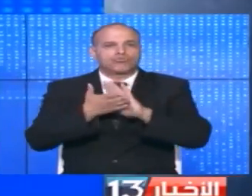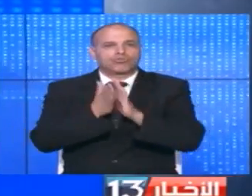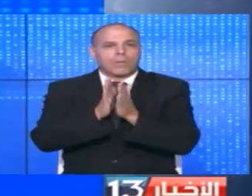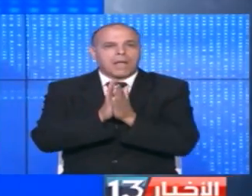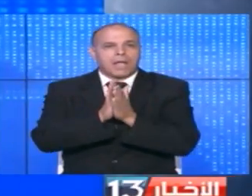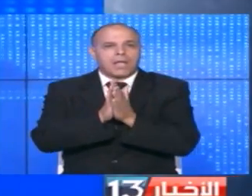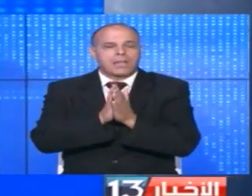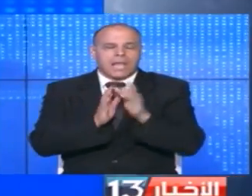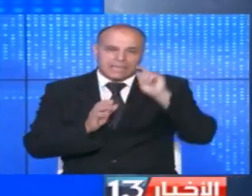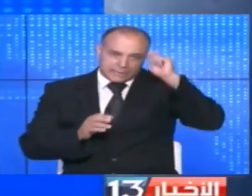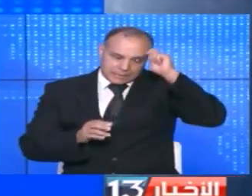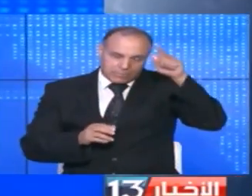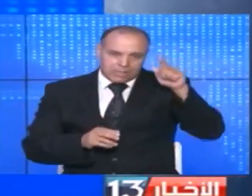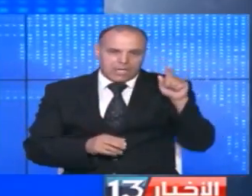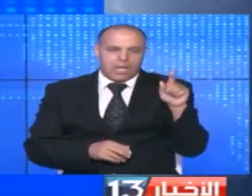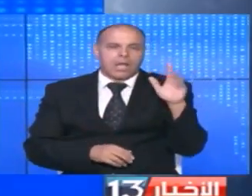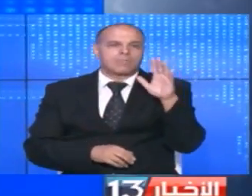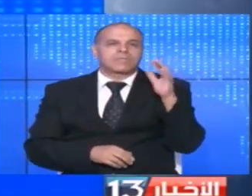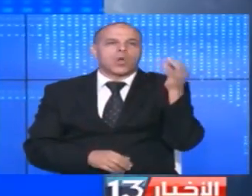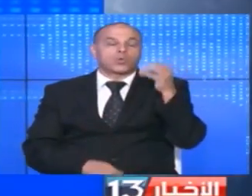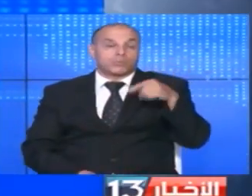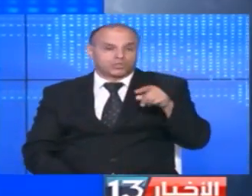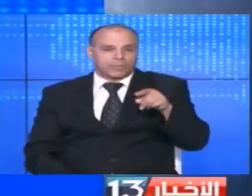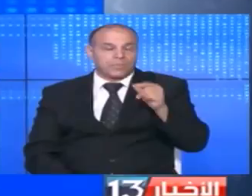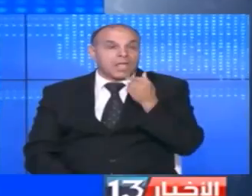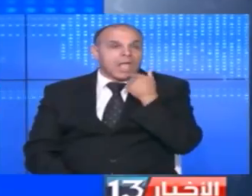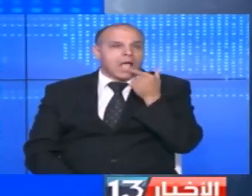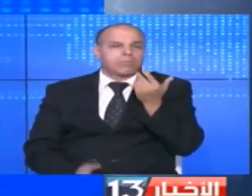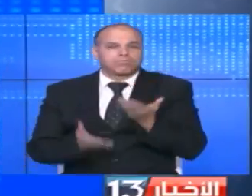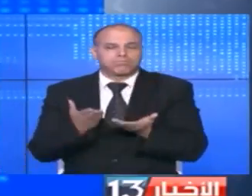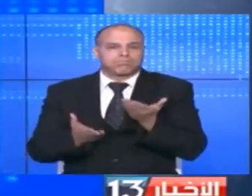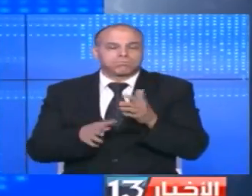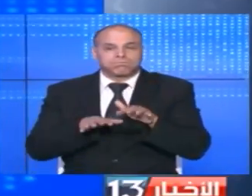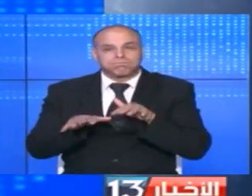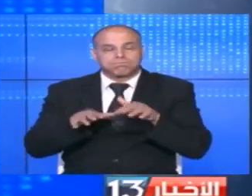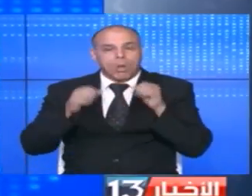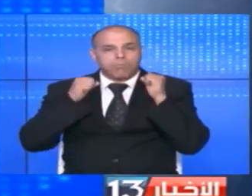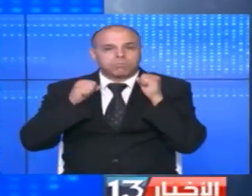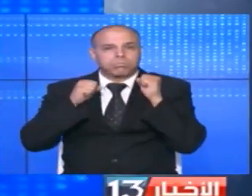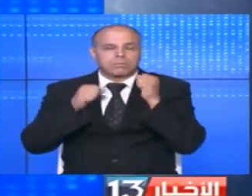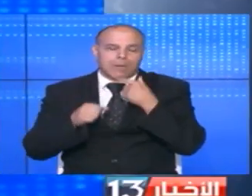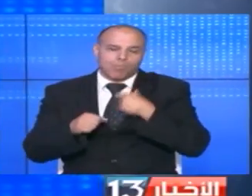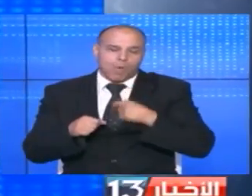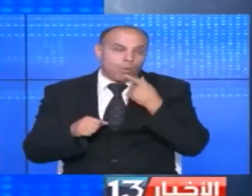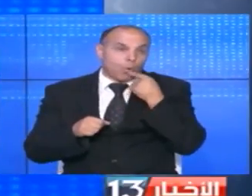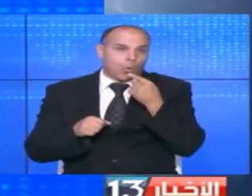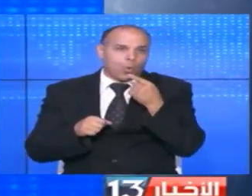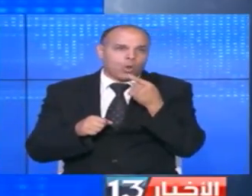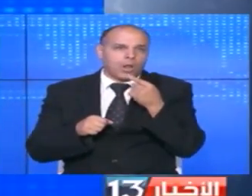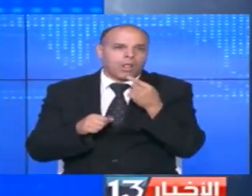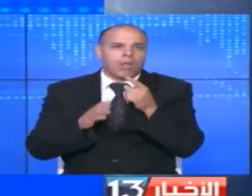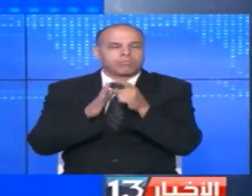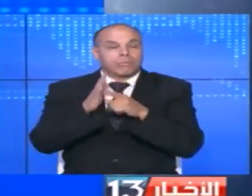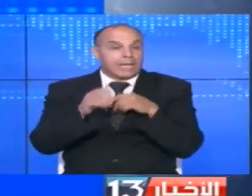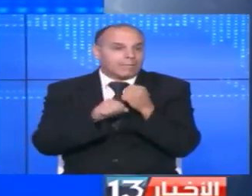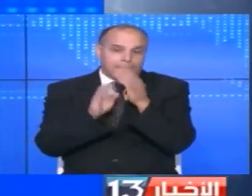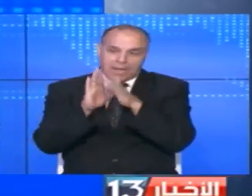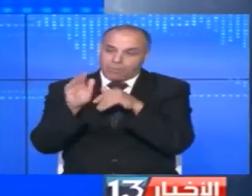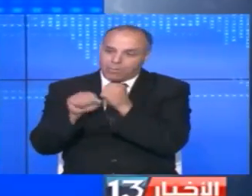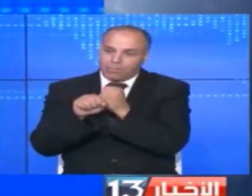يوم السبت الخامس من اكتوبر المقبل لتقييم التحرك الى احتجاجيه للقضاه ووضع خطه للعمل